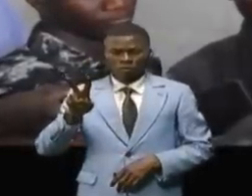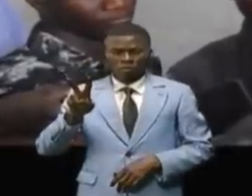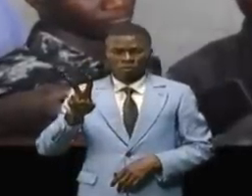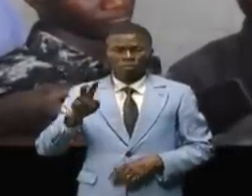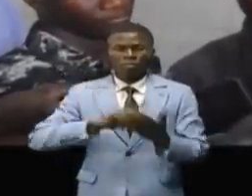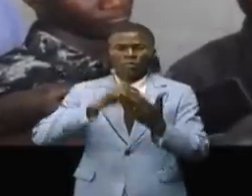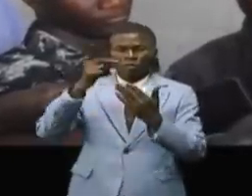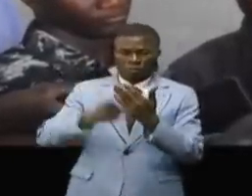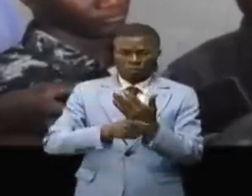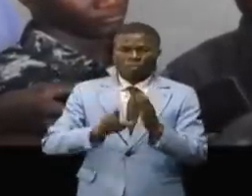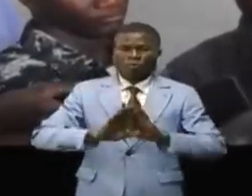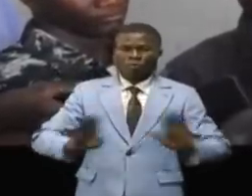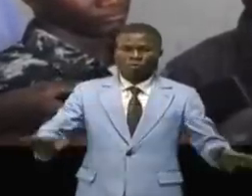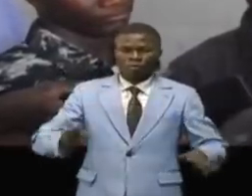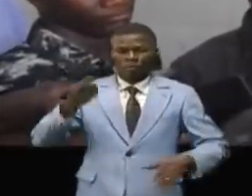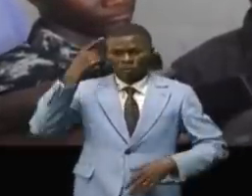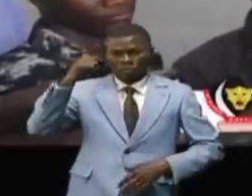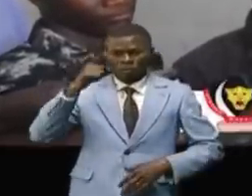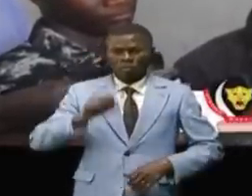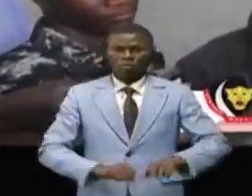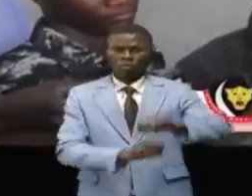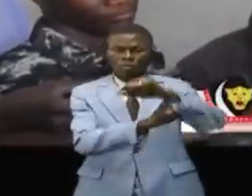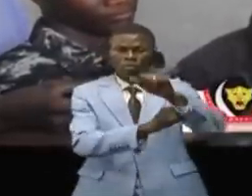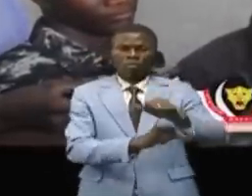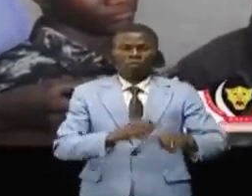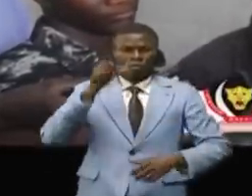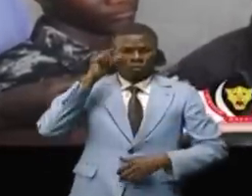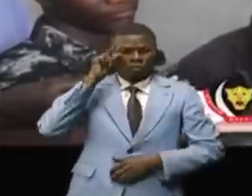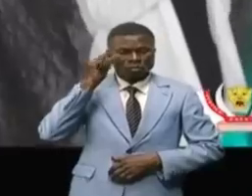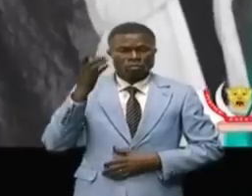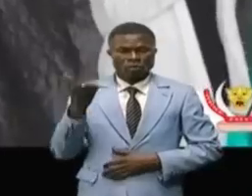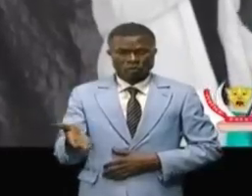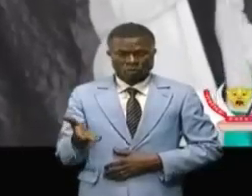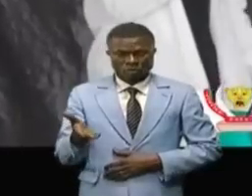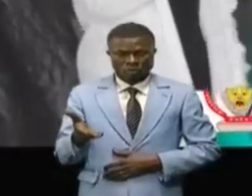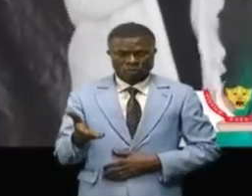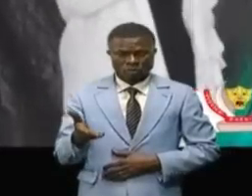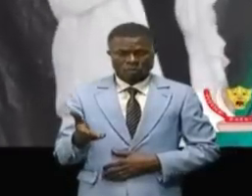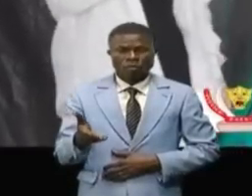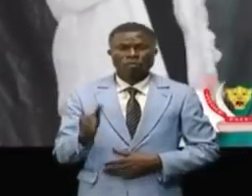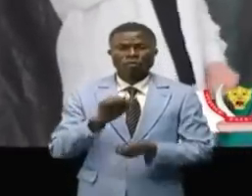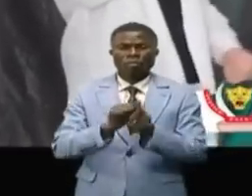programme adapté pour l'accompagnement des personnes atteintes d'administes